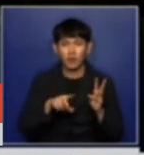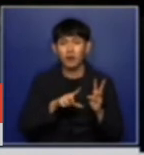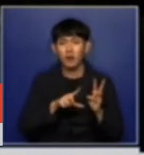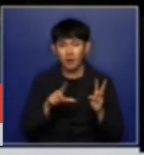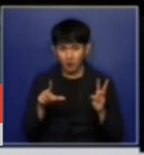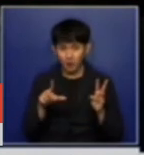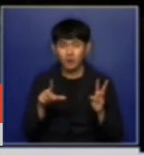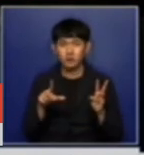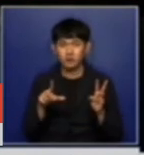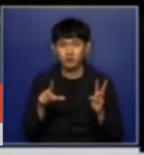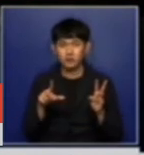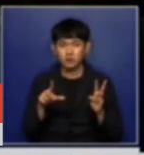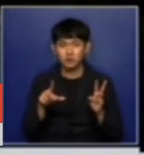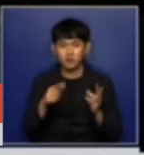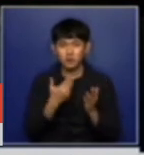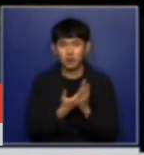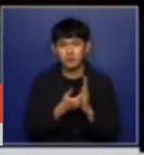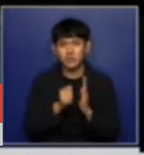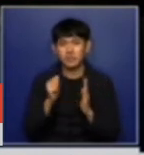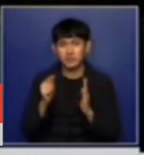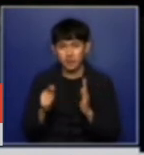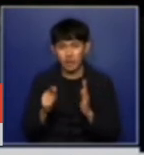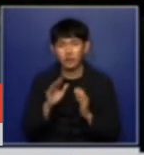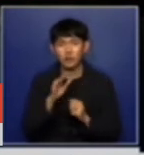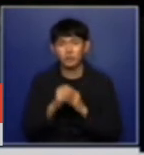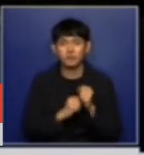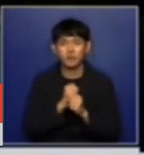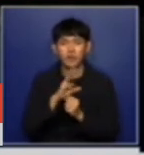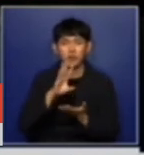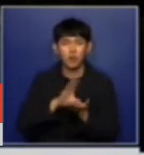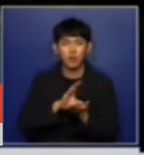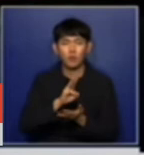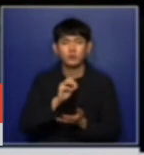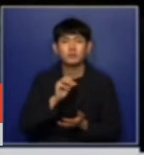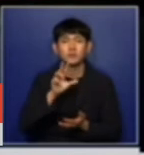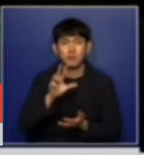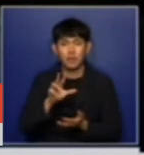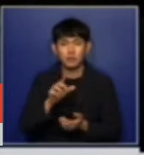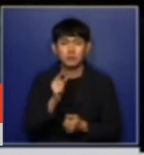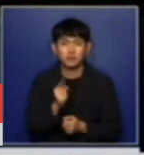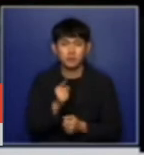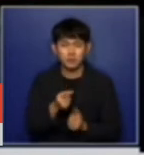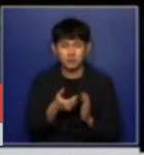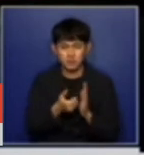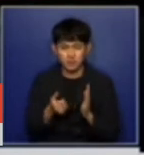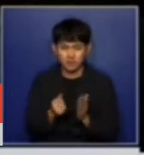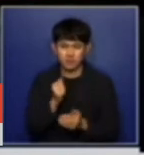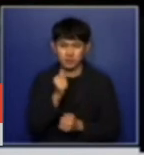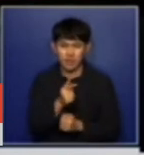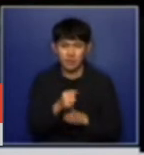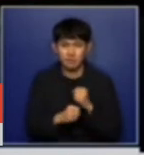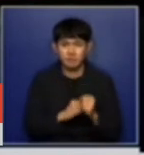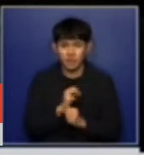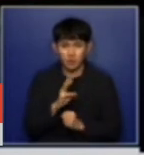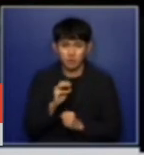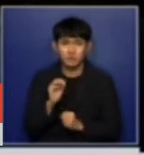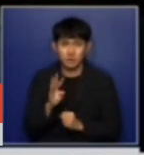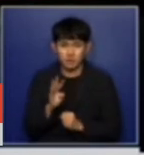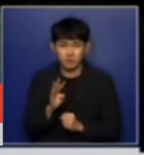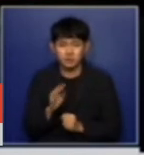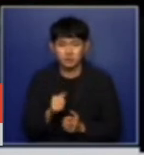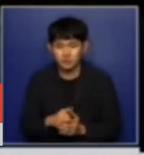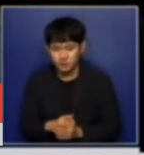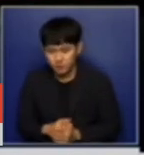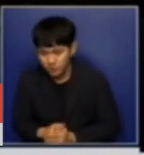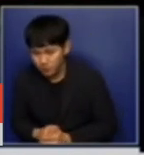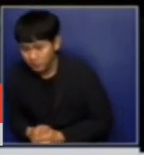ที่เป็นรายจ่ายชดใช้เงินคงคลังในปีงบประมาณ63เนี่ยจริงๆต้องมาใช้ในปีนี้ครับจริงๆต้อง